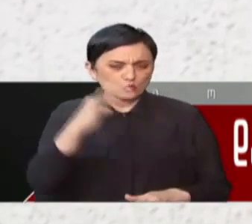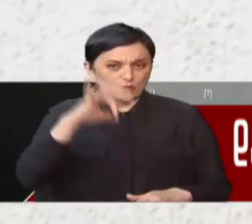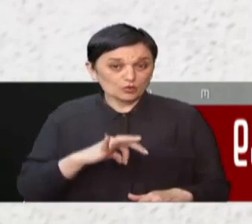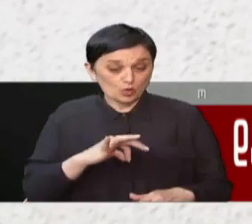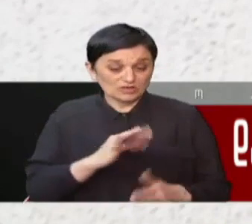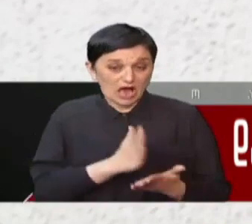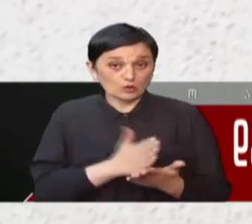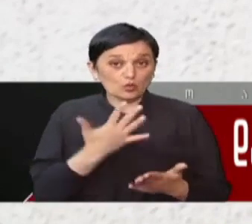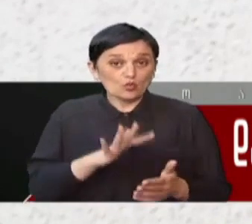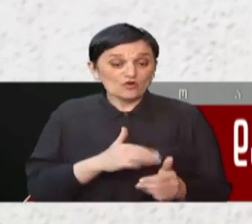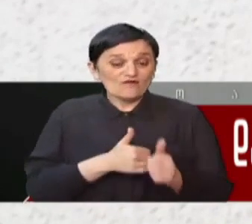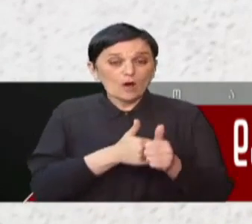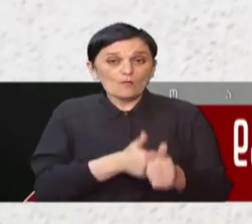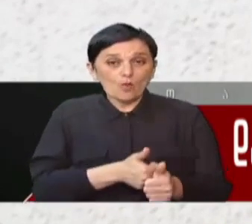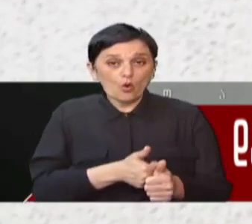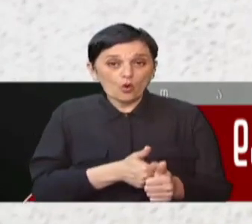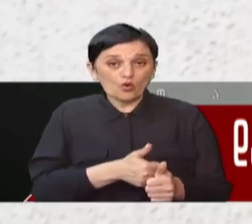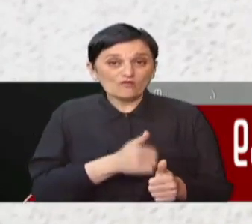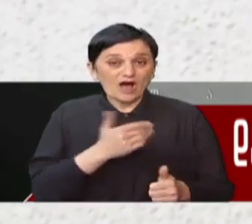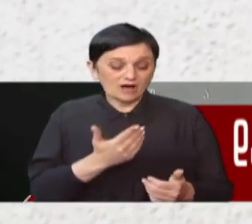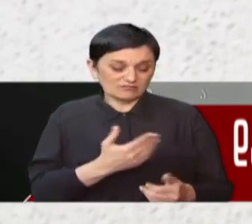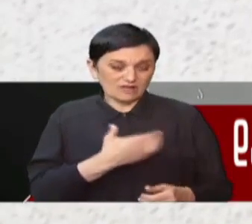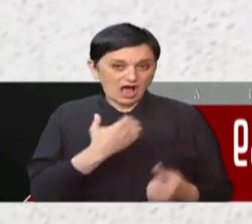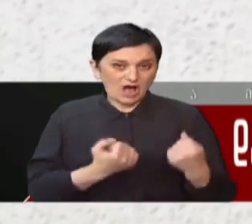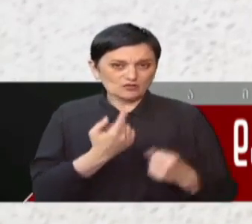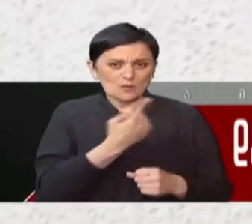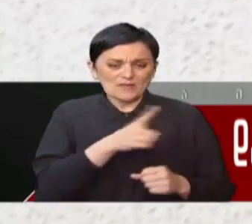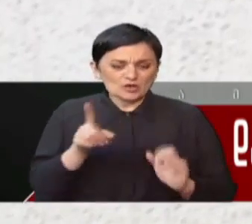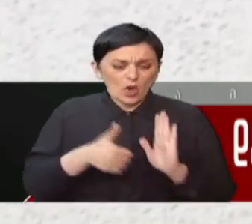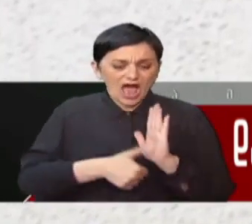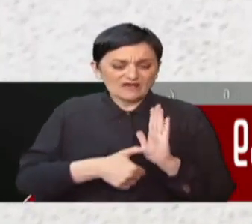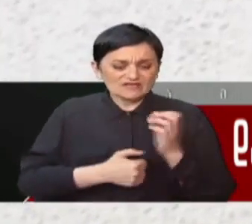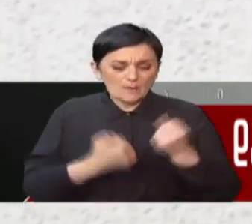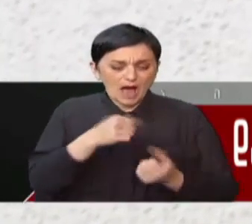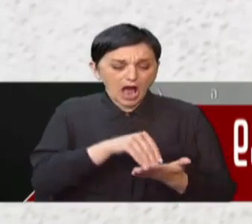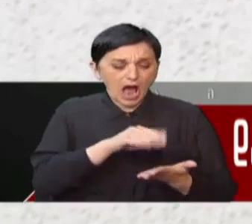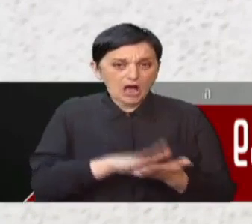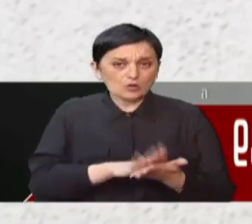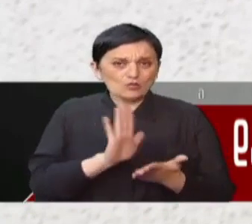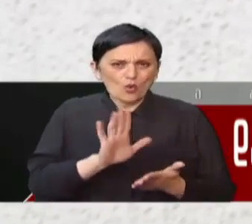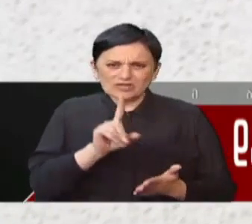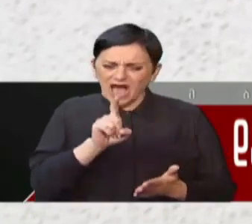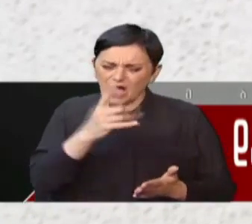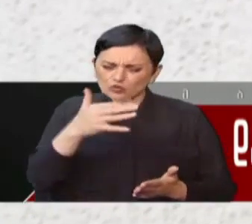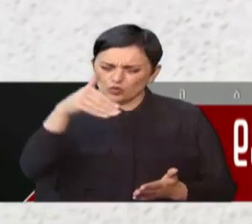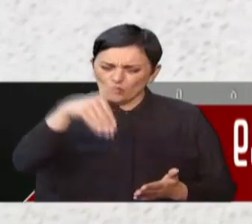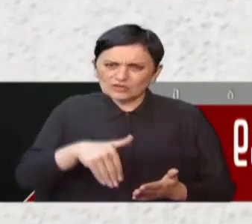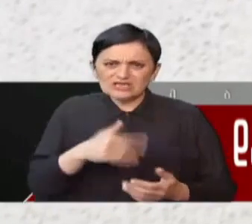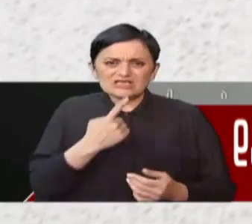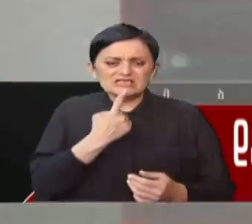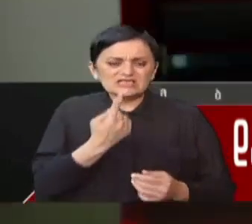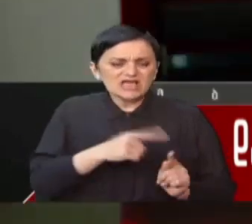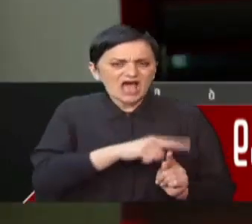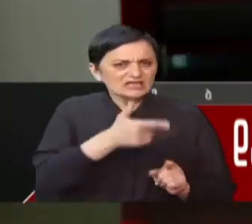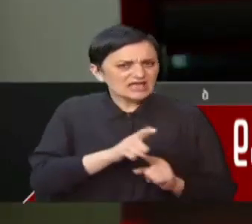მაგრამ ამას მოყვა უკვე ავტოდაზღვევის ნებაყოფლობით ყიდვა, რაც მაგალითად 1,600,000 მანქანაა რეგისტრირებული და მარტო 150-150,000-მდე ზღვა წელიწადში, რაც არის